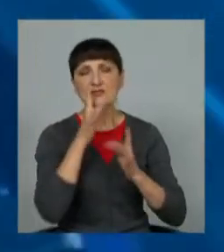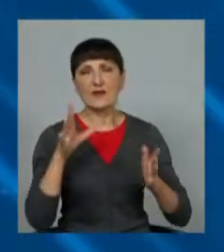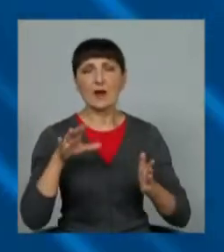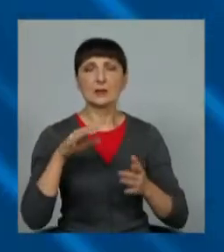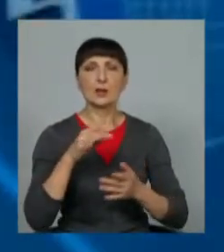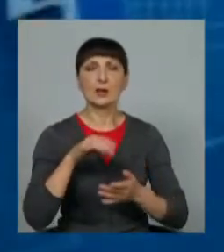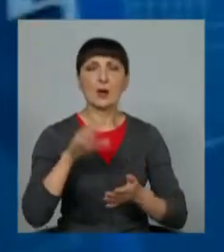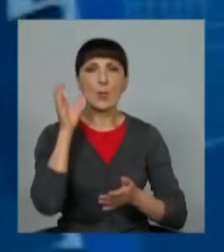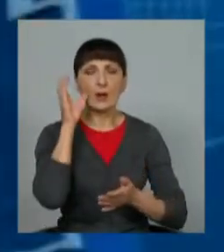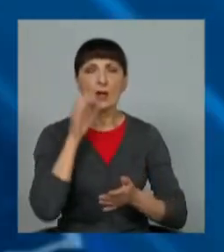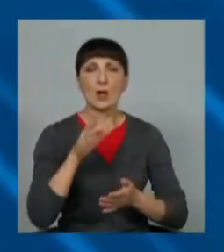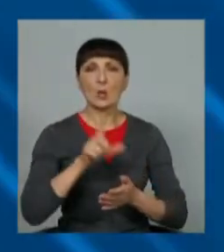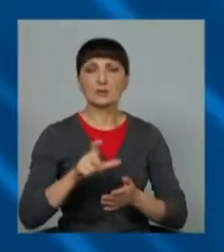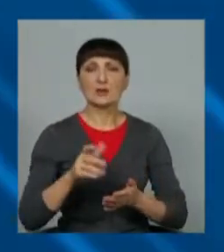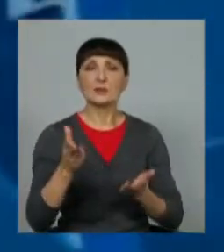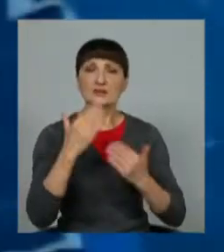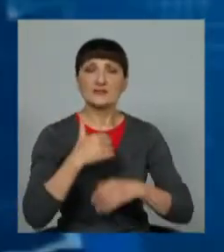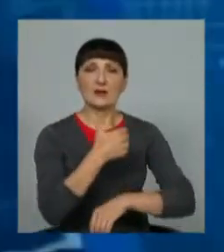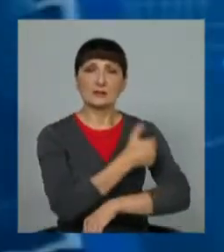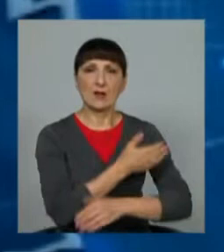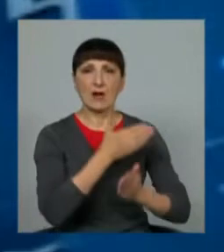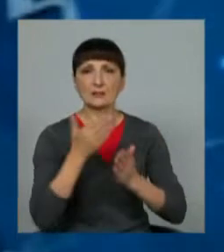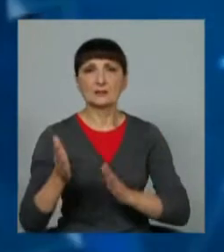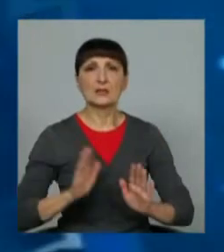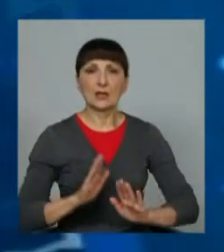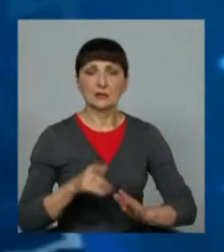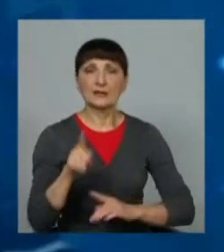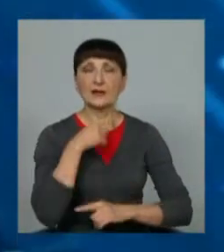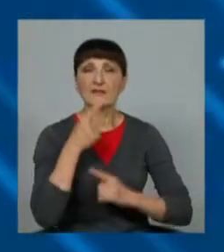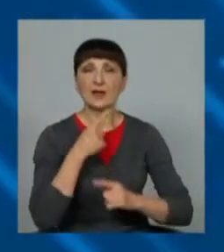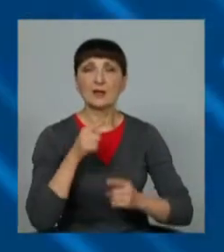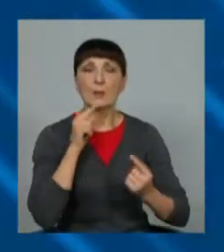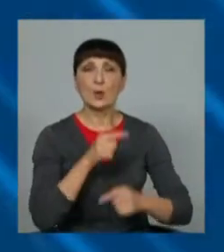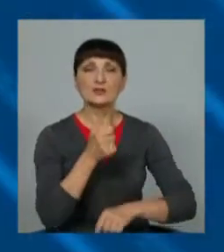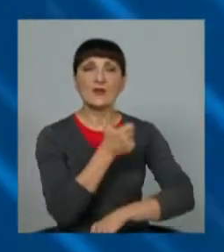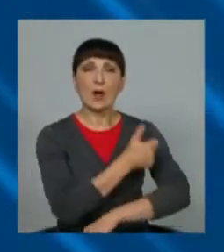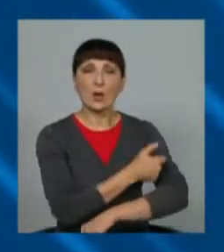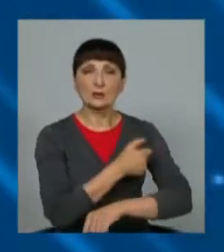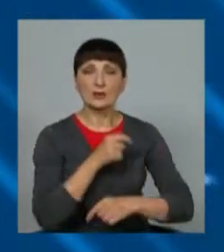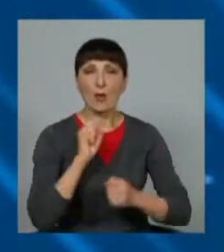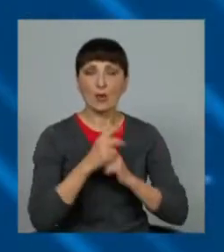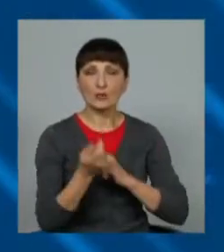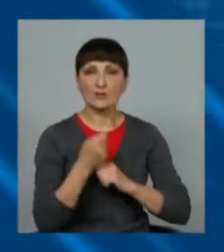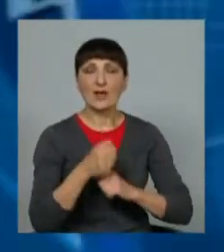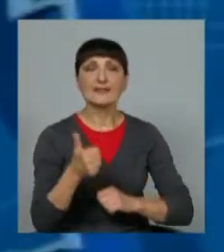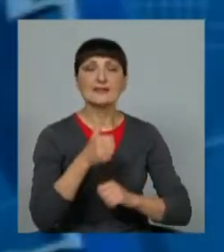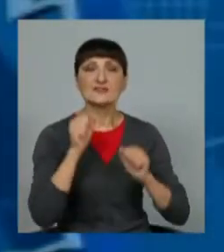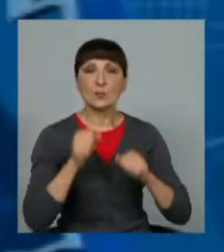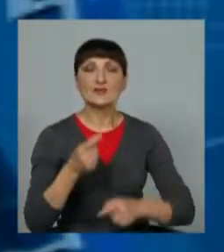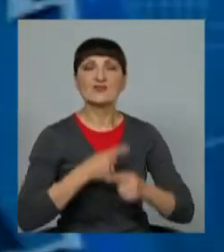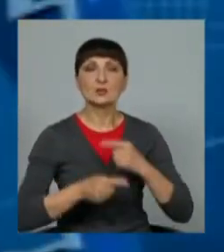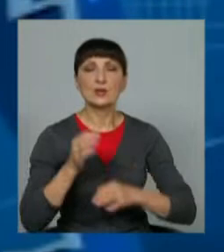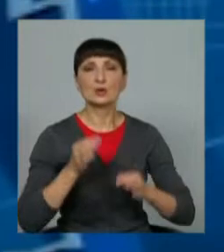культуры призывают жителей не откладывать вакцинацию. Они добавили, что антиковидная прививка – это единственный способ